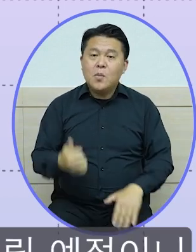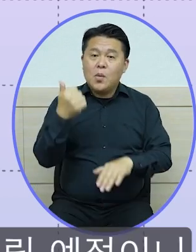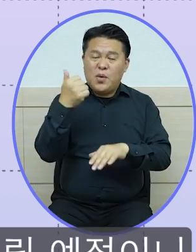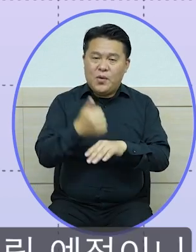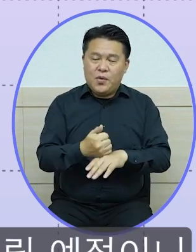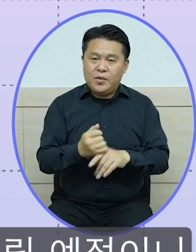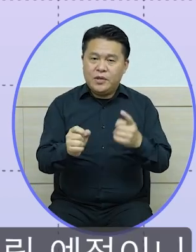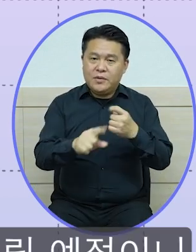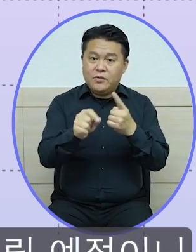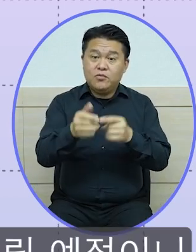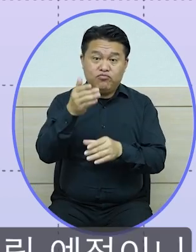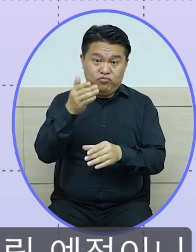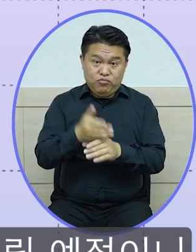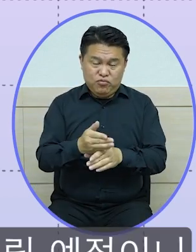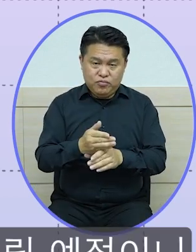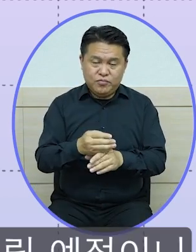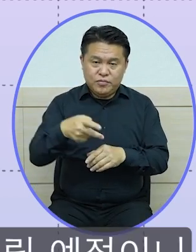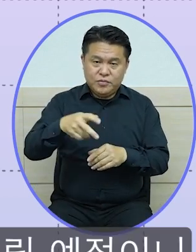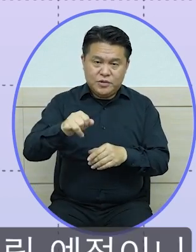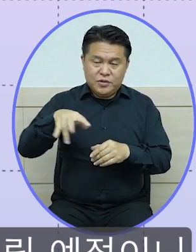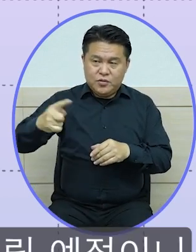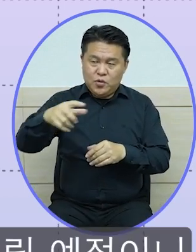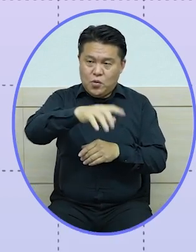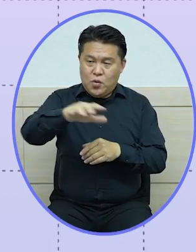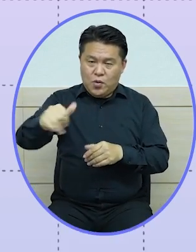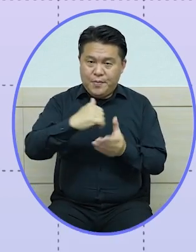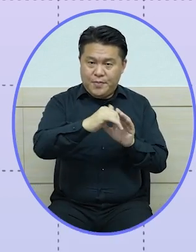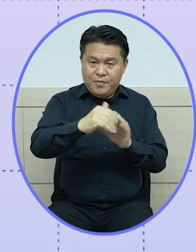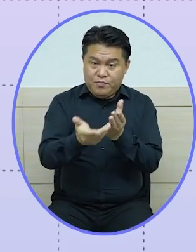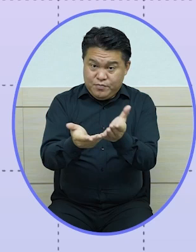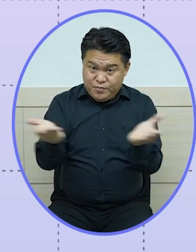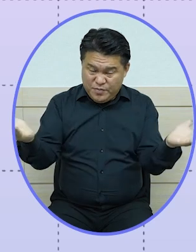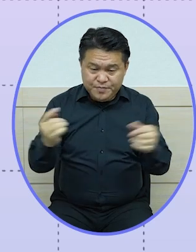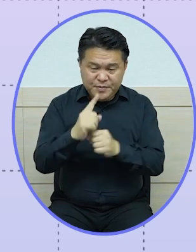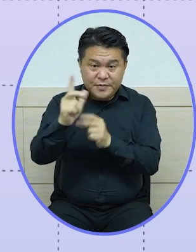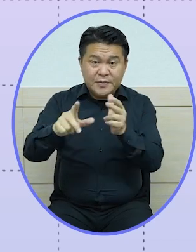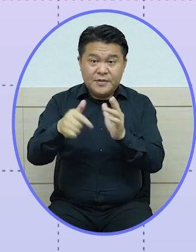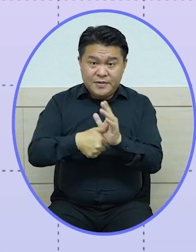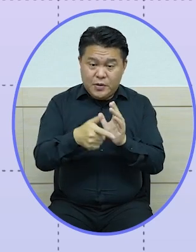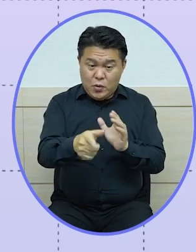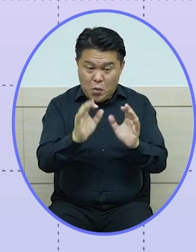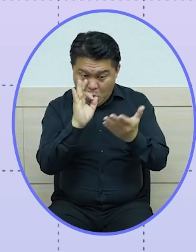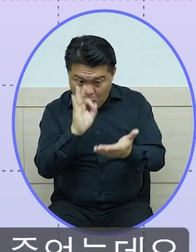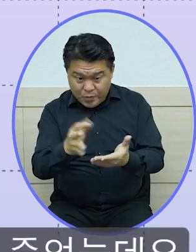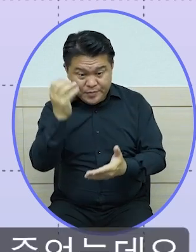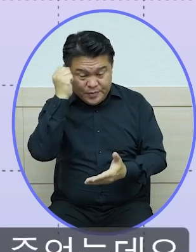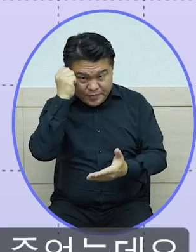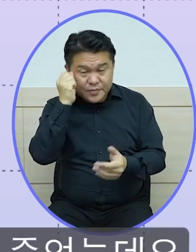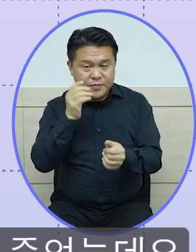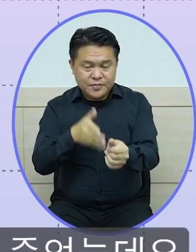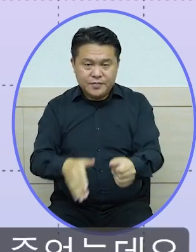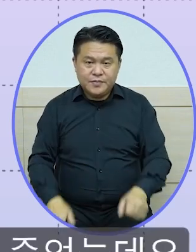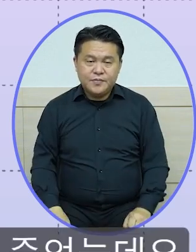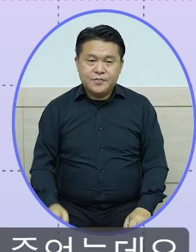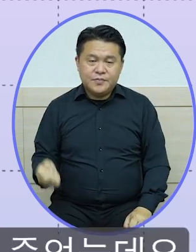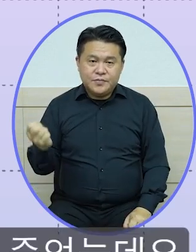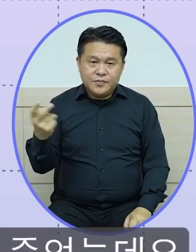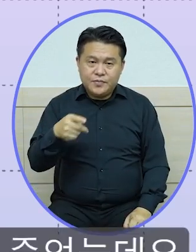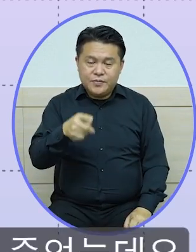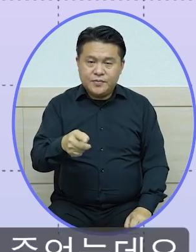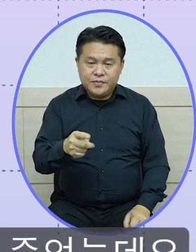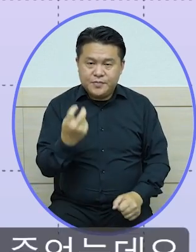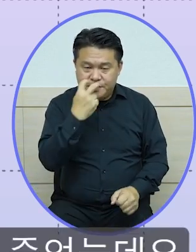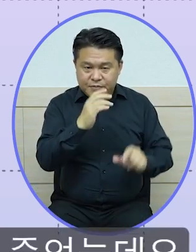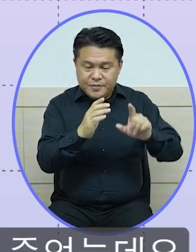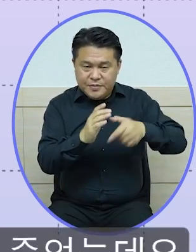결과를 11월 중에는 각 시도 발송드릴 예정이니 내년도 사업에 참고 부탁드리겠습니다. 끝으로 현장 모니터링에서도 사업에